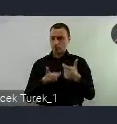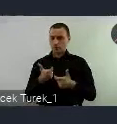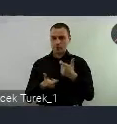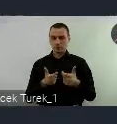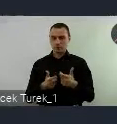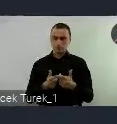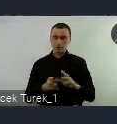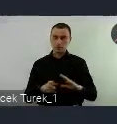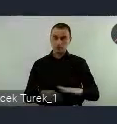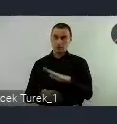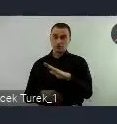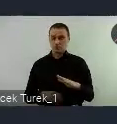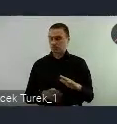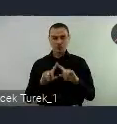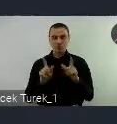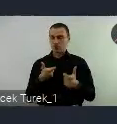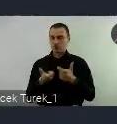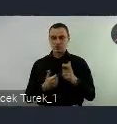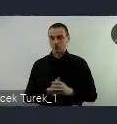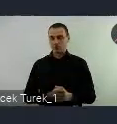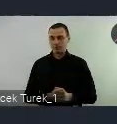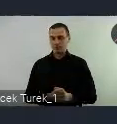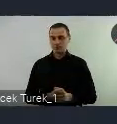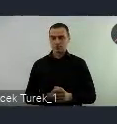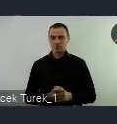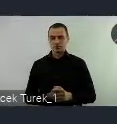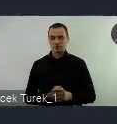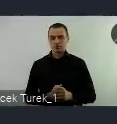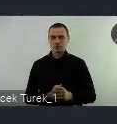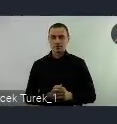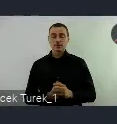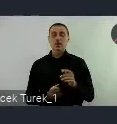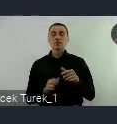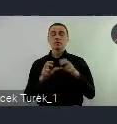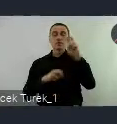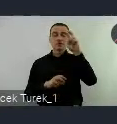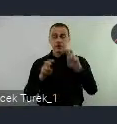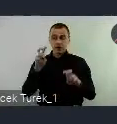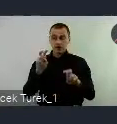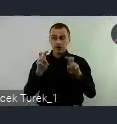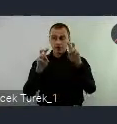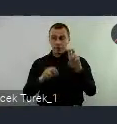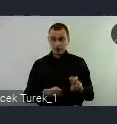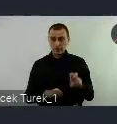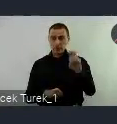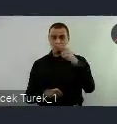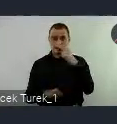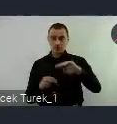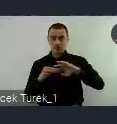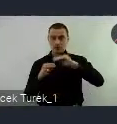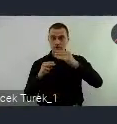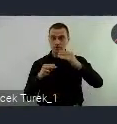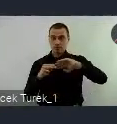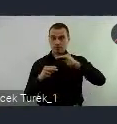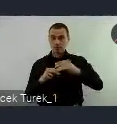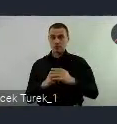najazdowych na pochylniach nie jest dobrym pomysłem windy czasami nie trafiają trzeba na to zwracać uwagę winda która